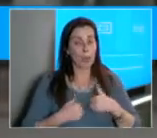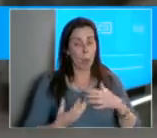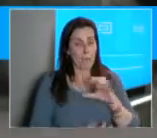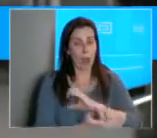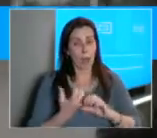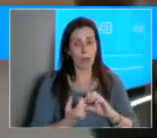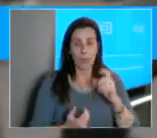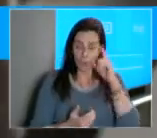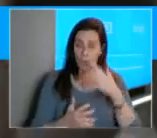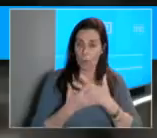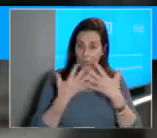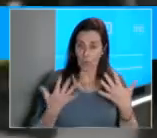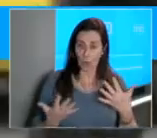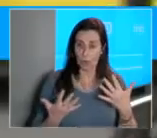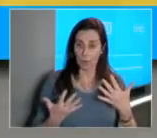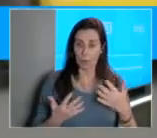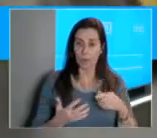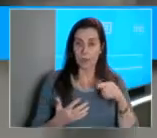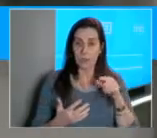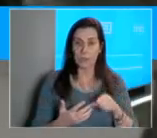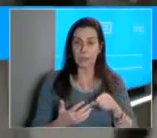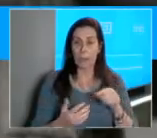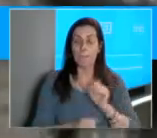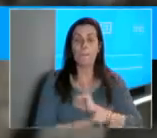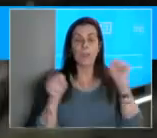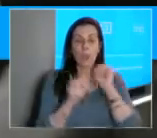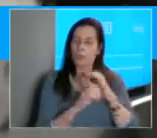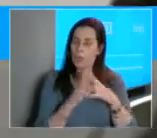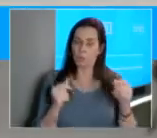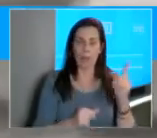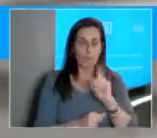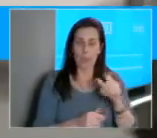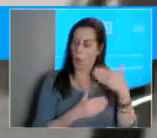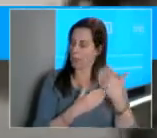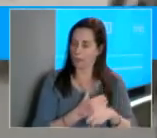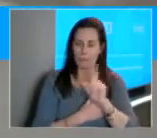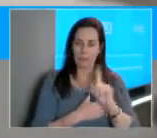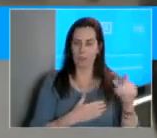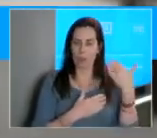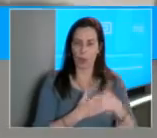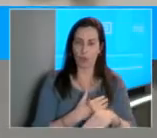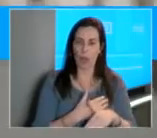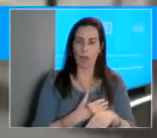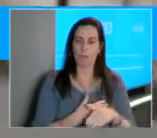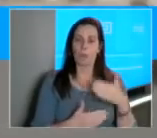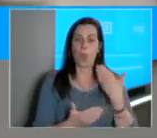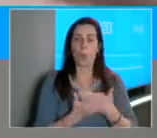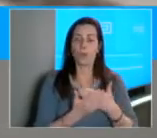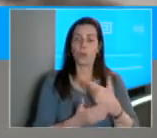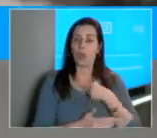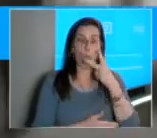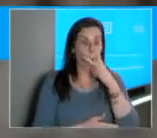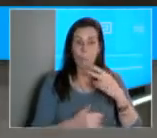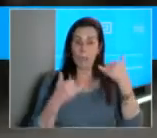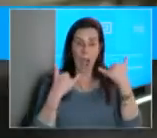חושבת שבגדול מדובר בגל פיגועים שחלף, אבל זה לא עבר תם ולא נשלם. העובדה שאנחנו לא